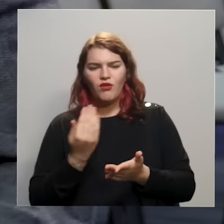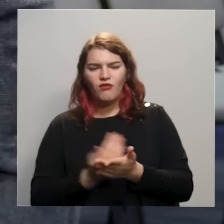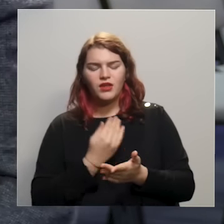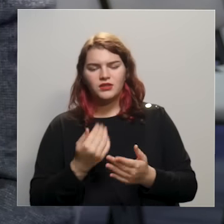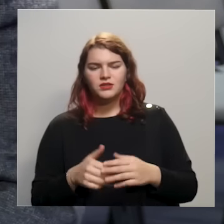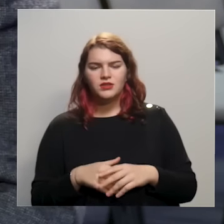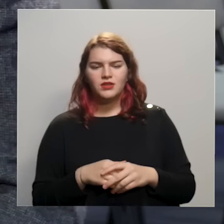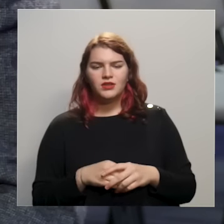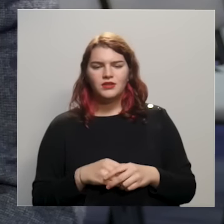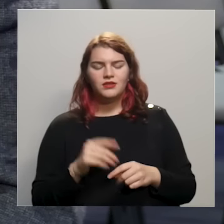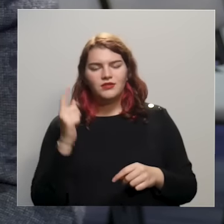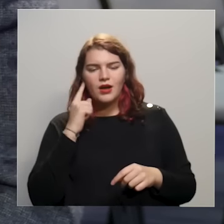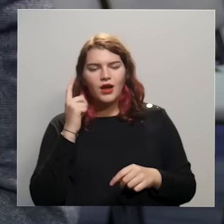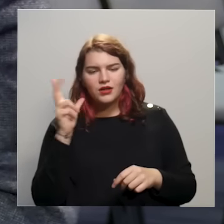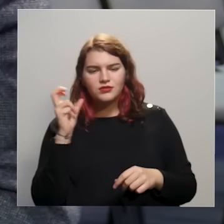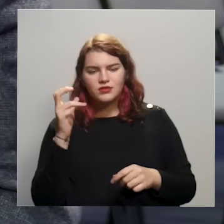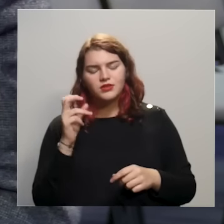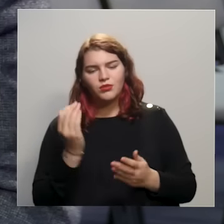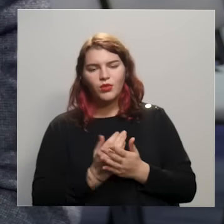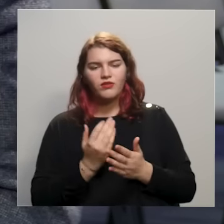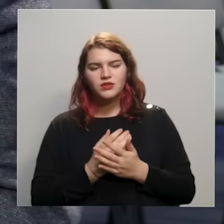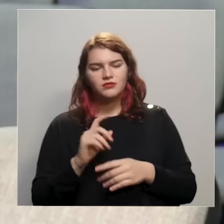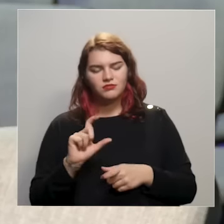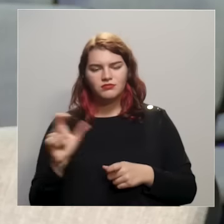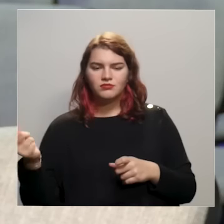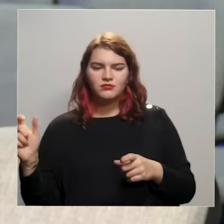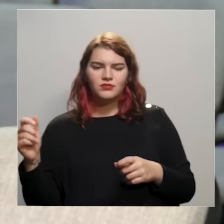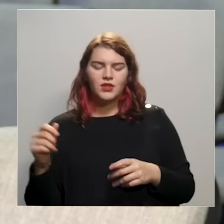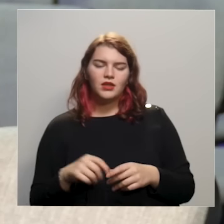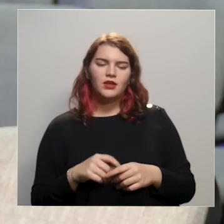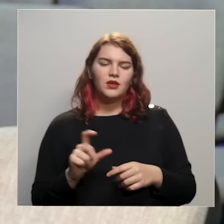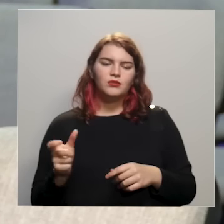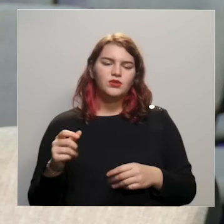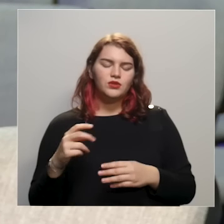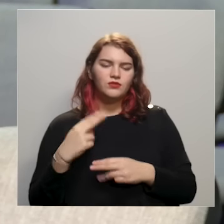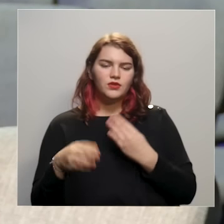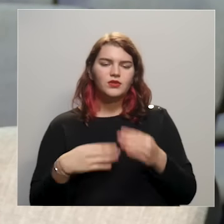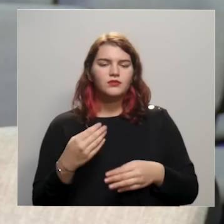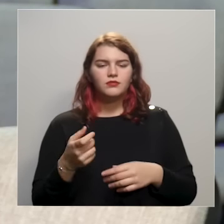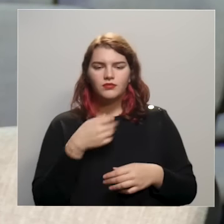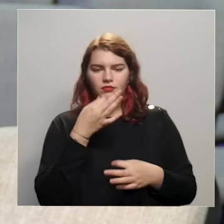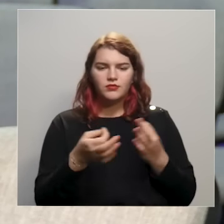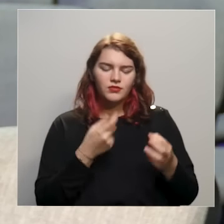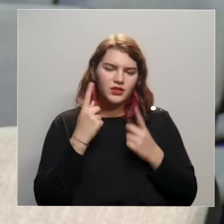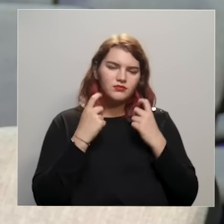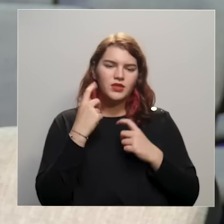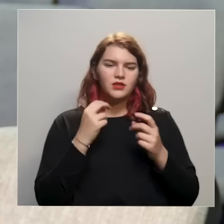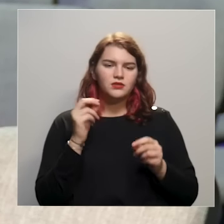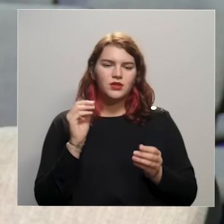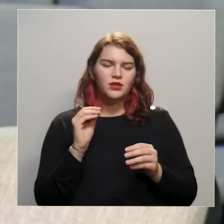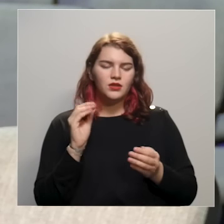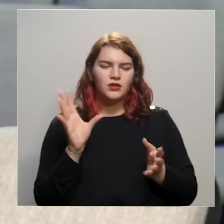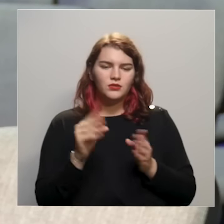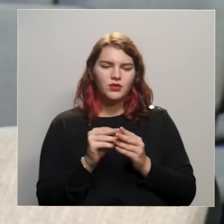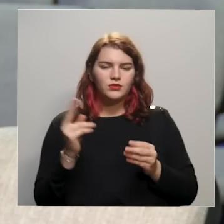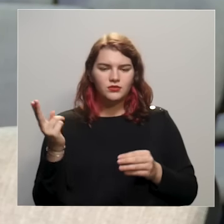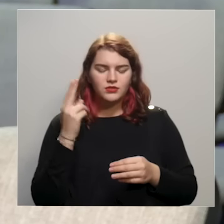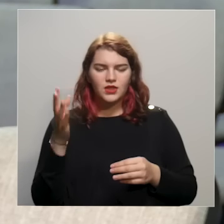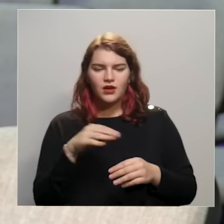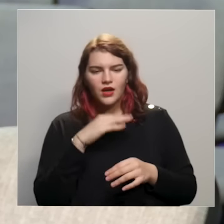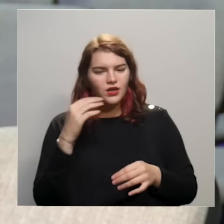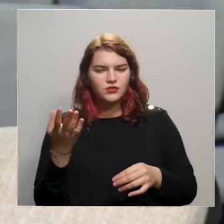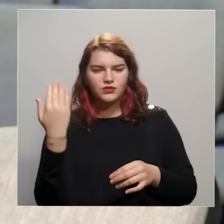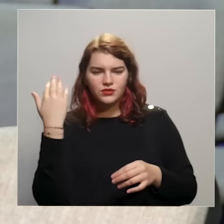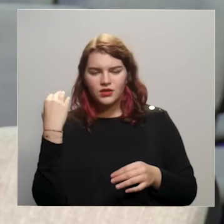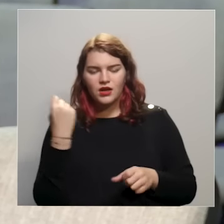altă... Vă ascultăm data viitoare. În episodul următor vom continua mărturii interesante, experiențe cu